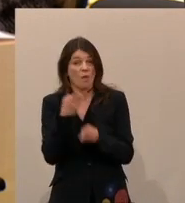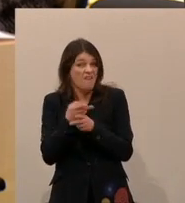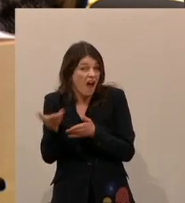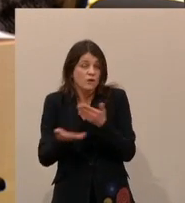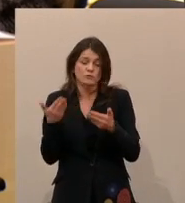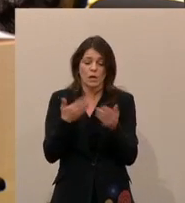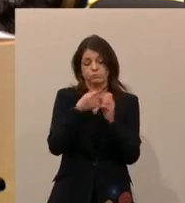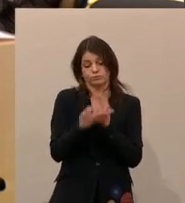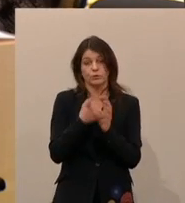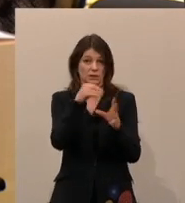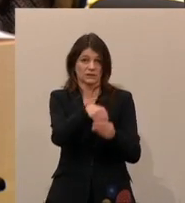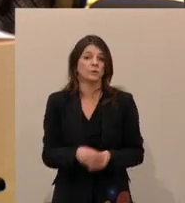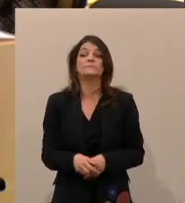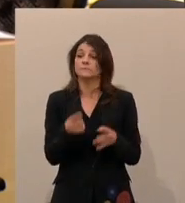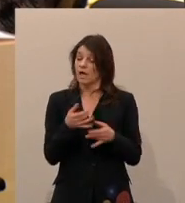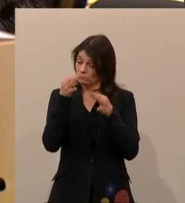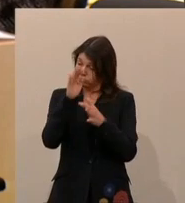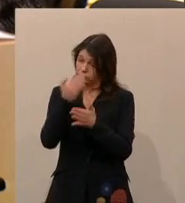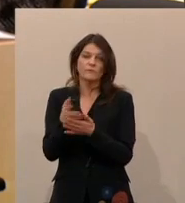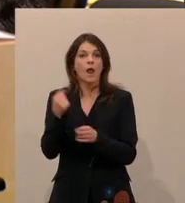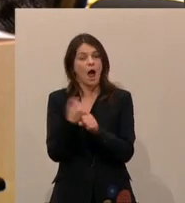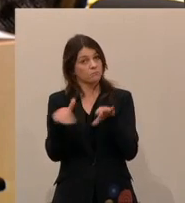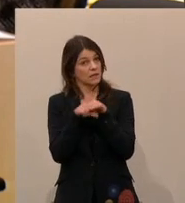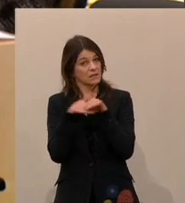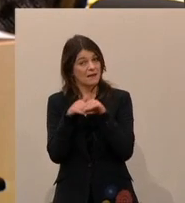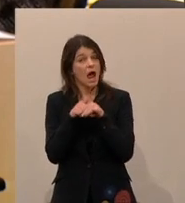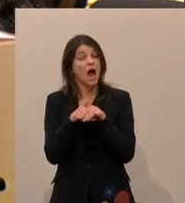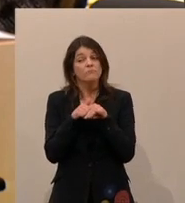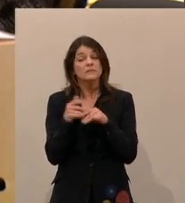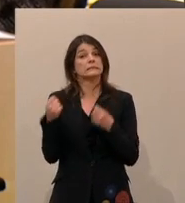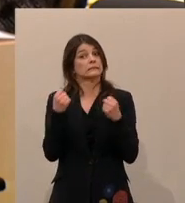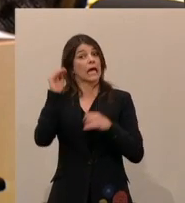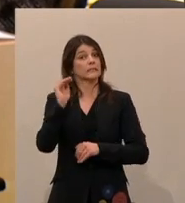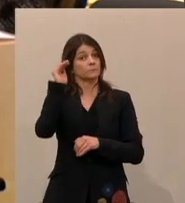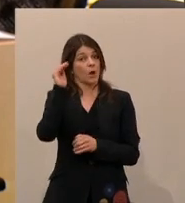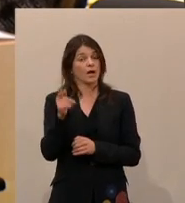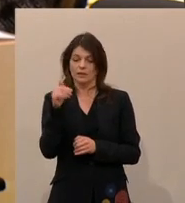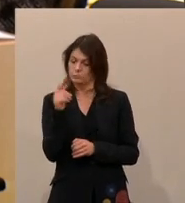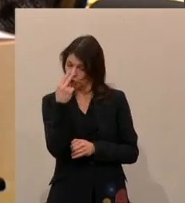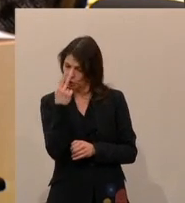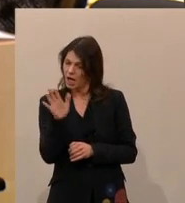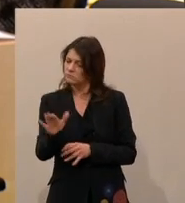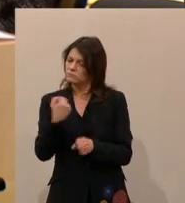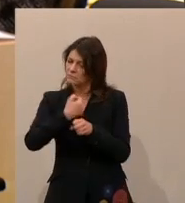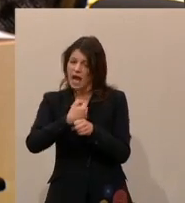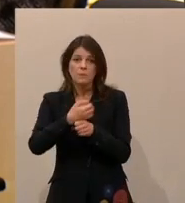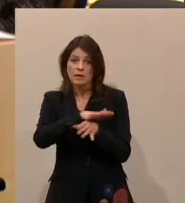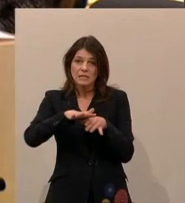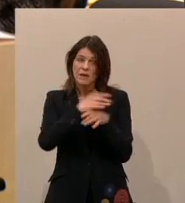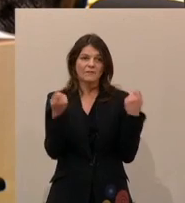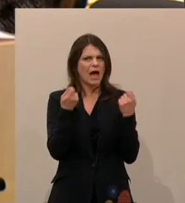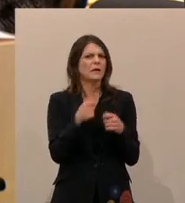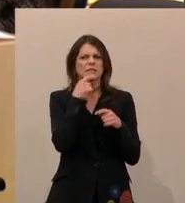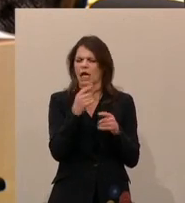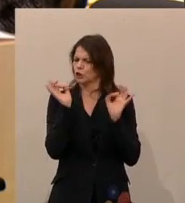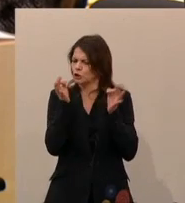Alkoholabhängigkeit. Bei der Zuverlässigkeit von Arbeitnehmern stellt die Sicherheitsbehörde grundsätzlich auf die Tätigkeit des Gewerbes insgesamt und nicht